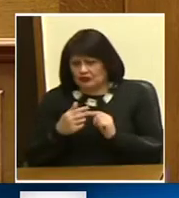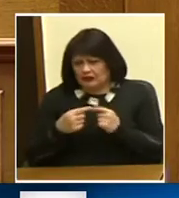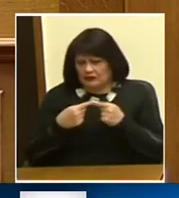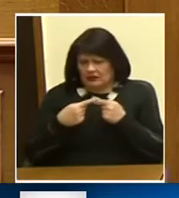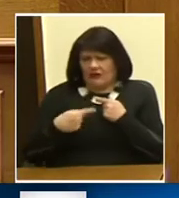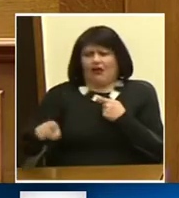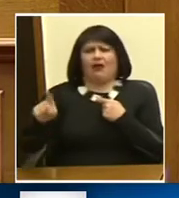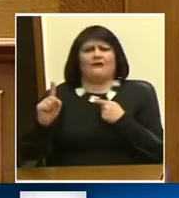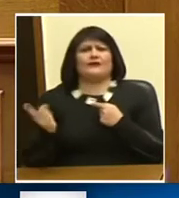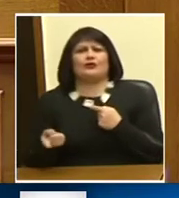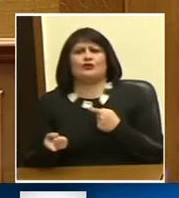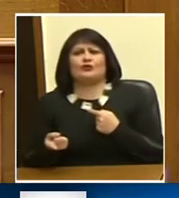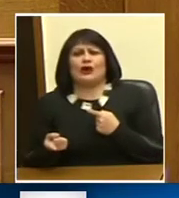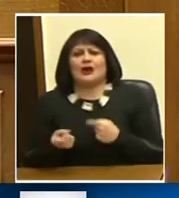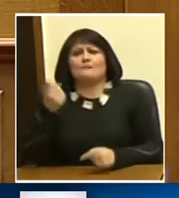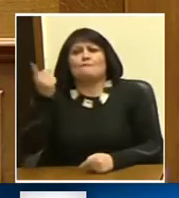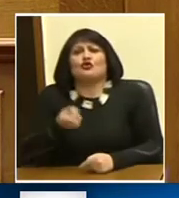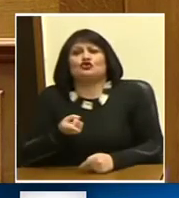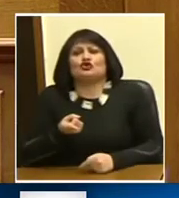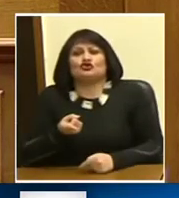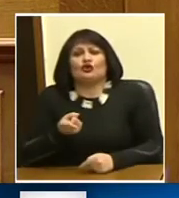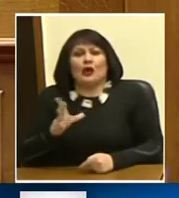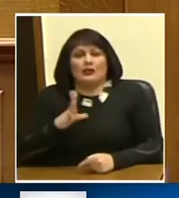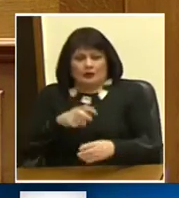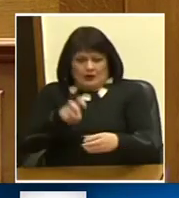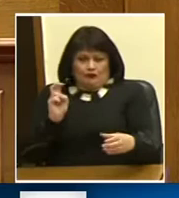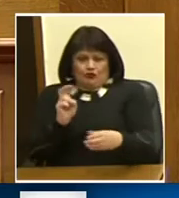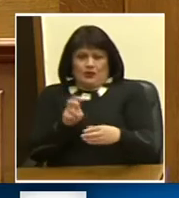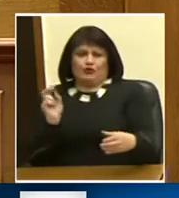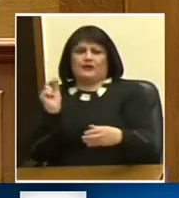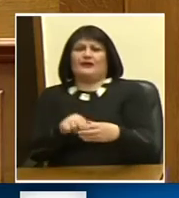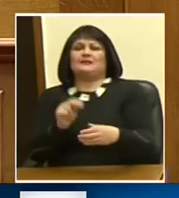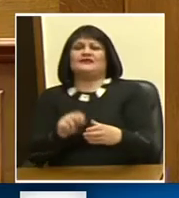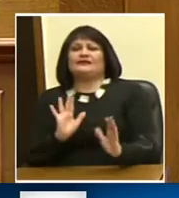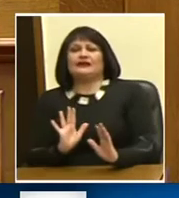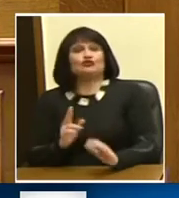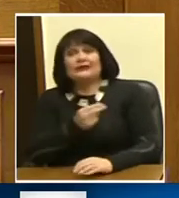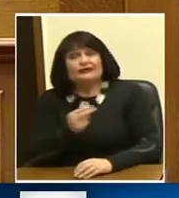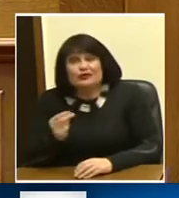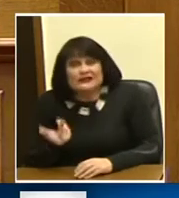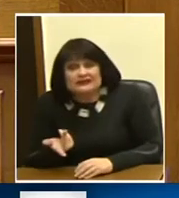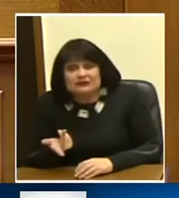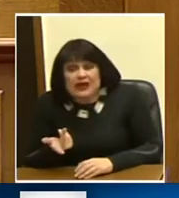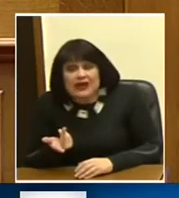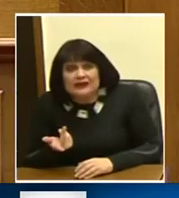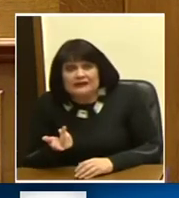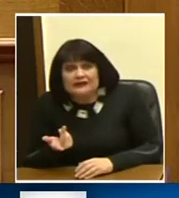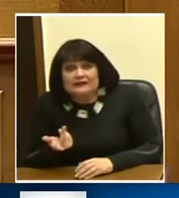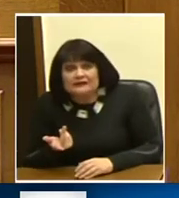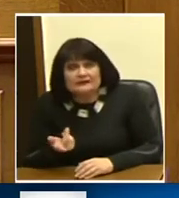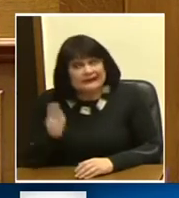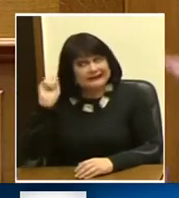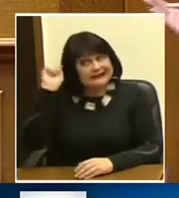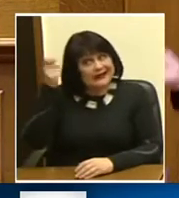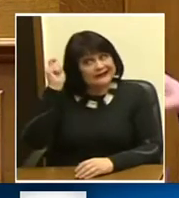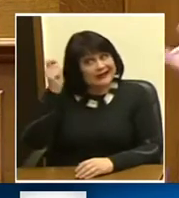σώμα, τόσο μεγάλο ποσοστό του εκλογικού σώματος από τις εκλογές. Δεν χτυπάει η καμπάνα της Αγίας Σοφιάς όταν το βλέπουμε